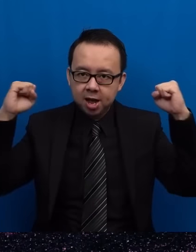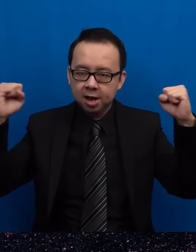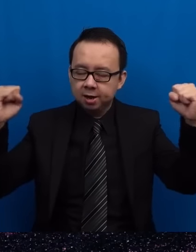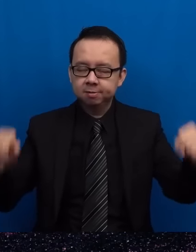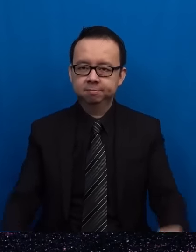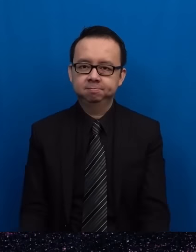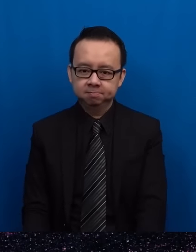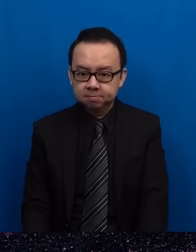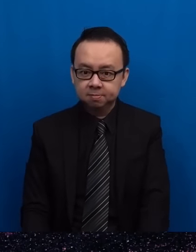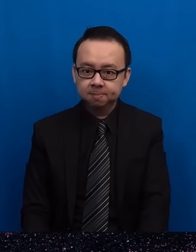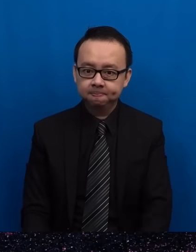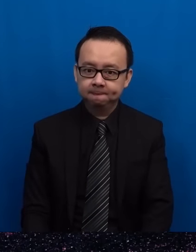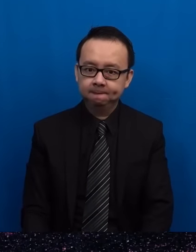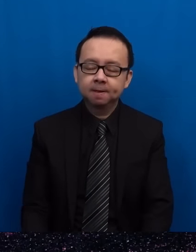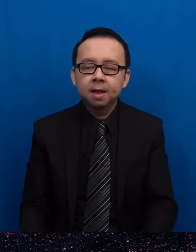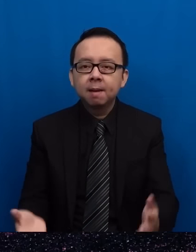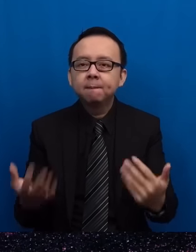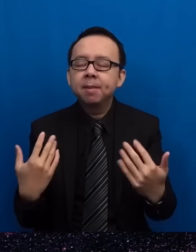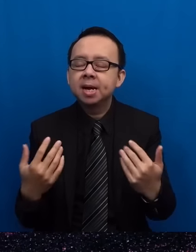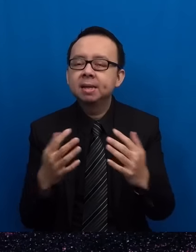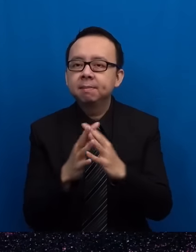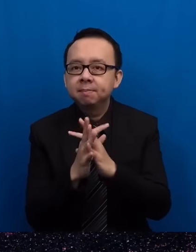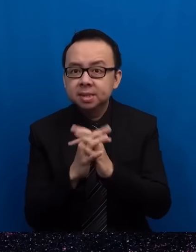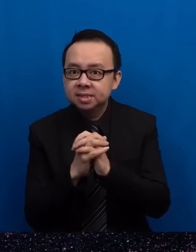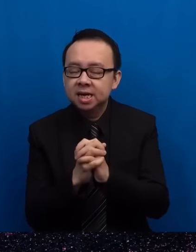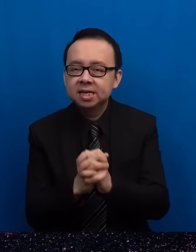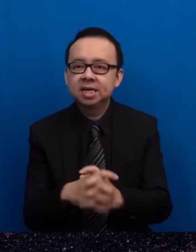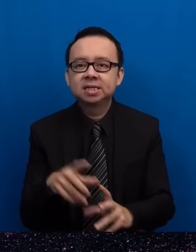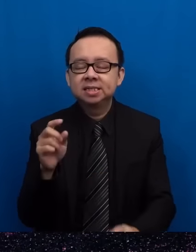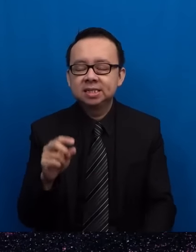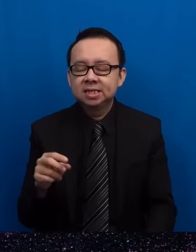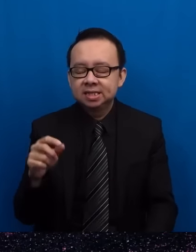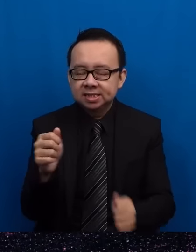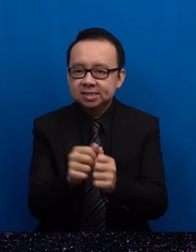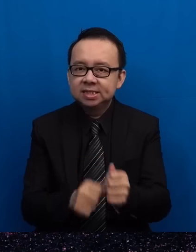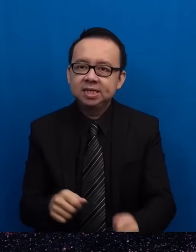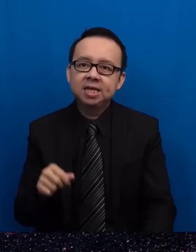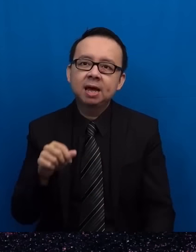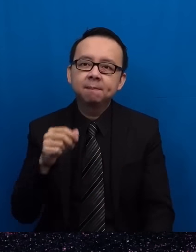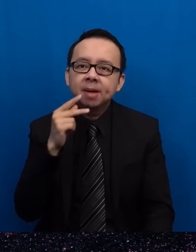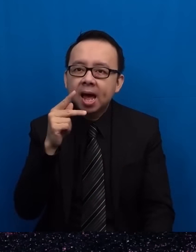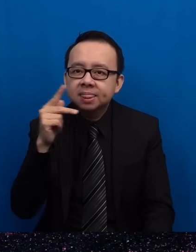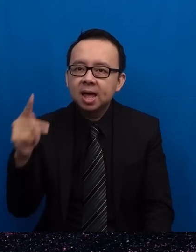pada Tuhan Yesus. Let's believe every word that Jesus speaks in our lives.